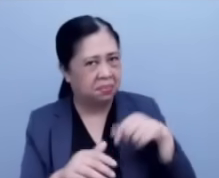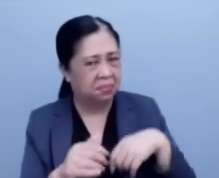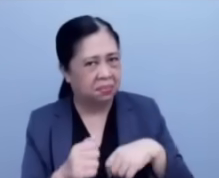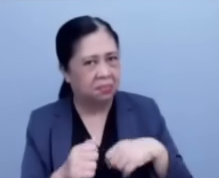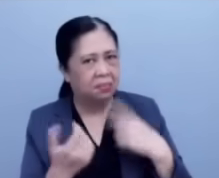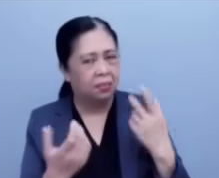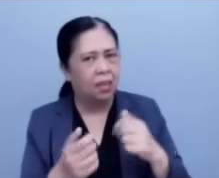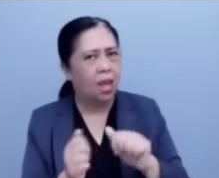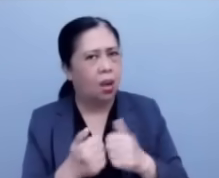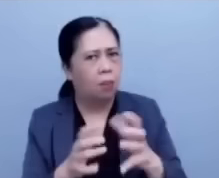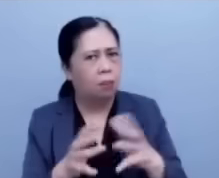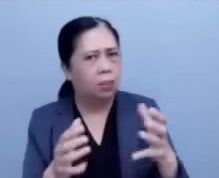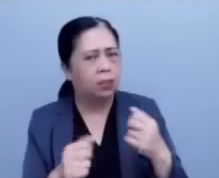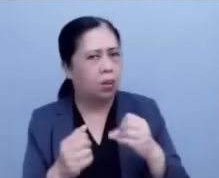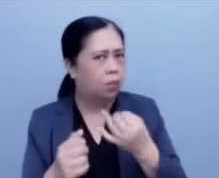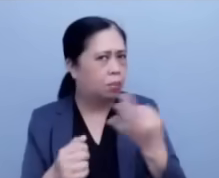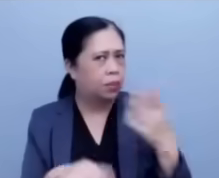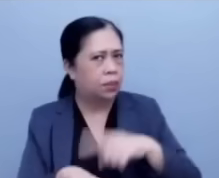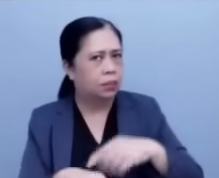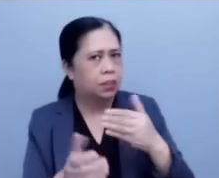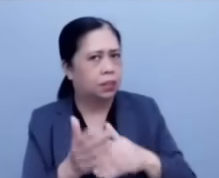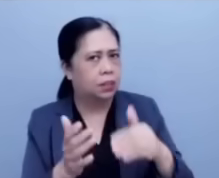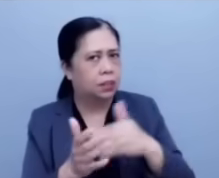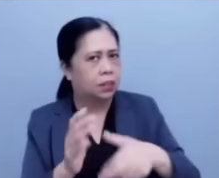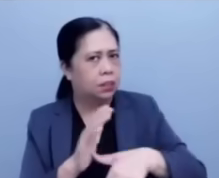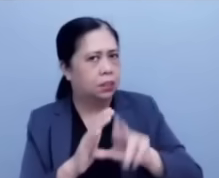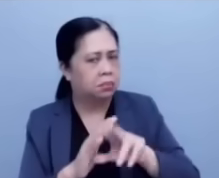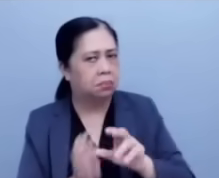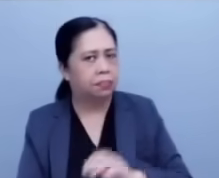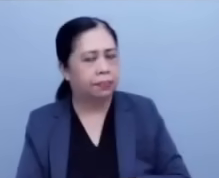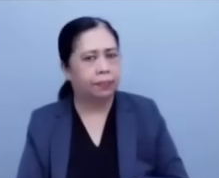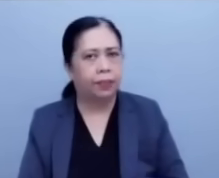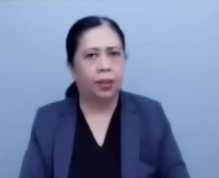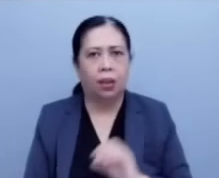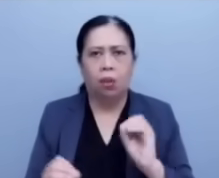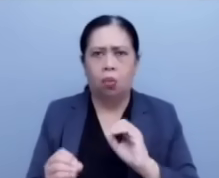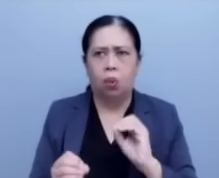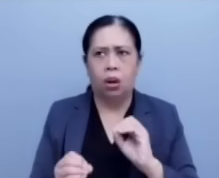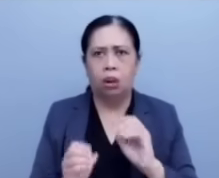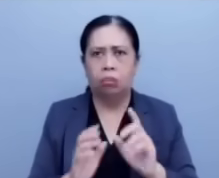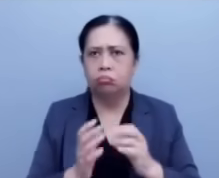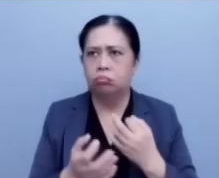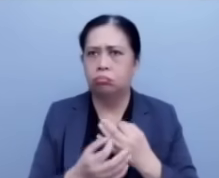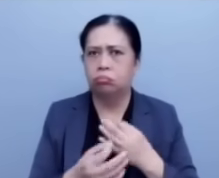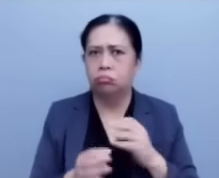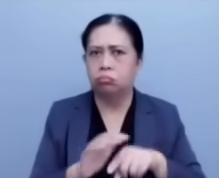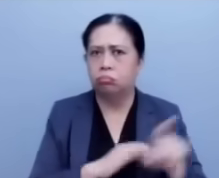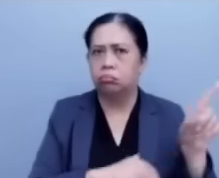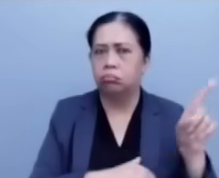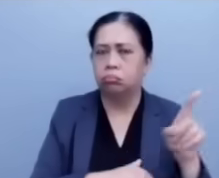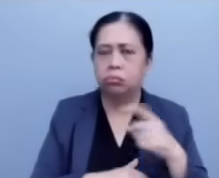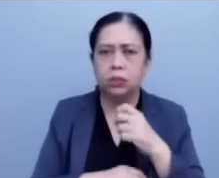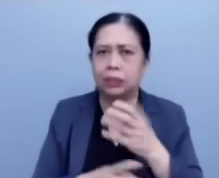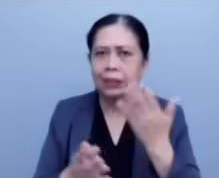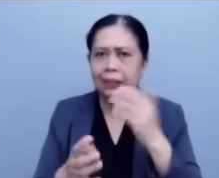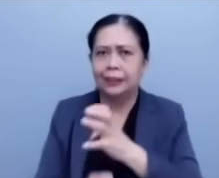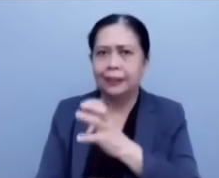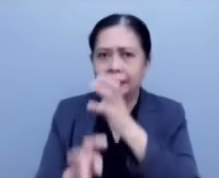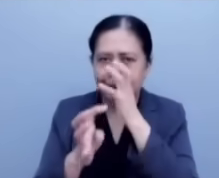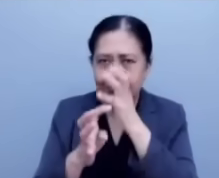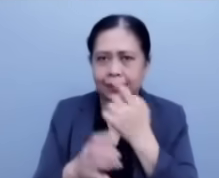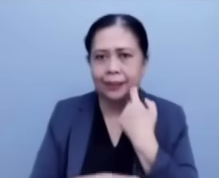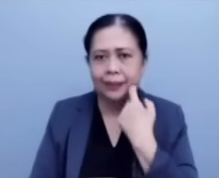itong psychiatric exam na ito? Wala pong nakakalusot, Sir Rafi, dahil nga napakahigpit nga po. Nabanggit po